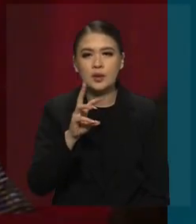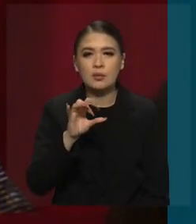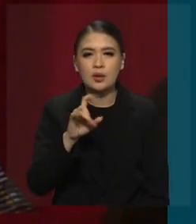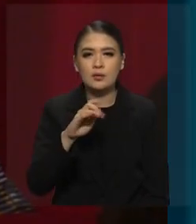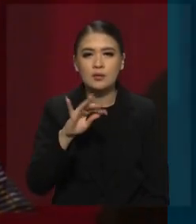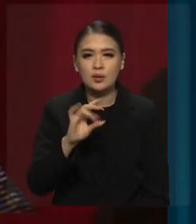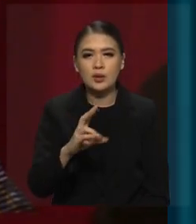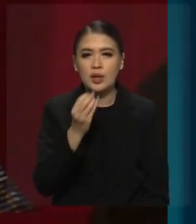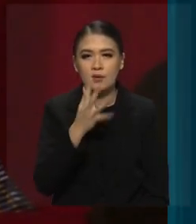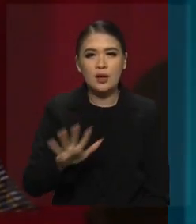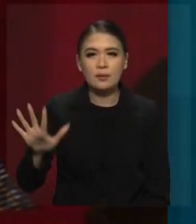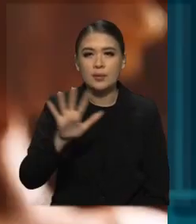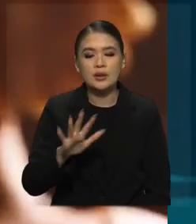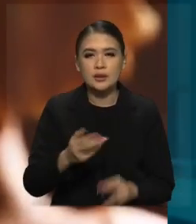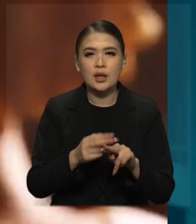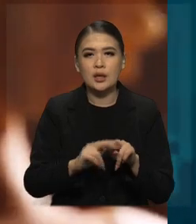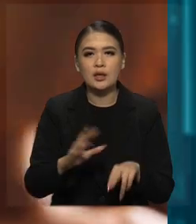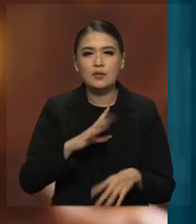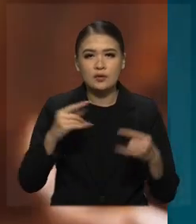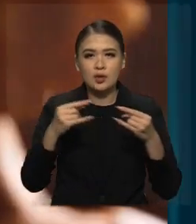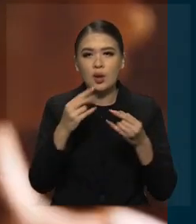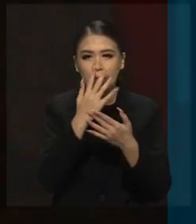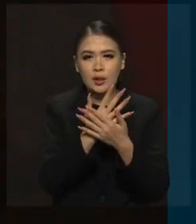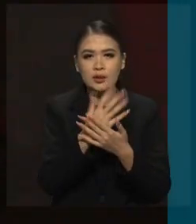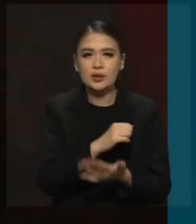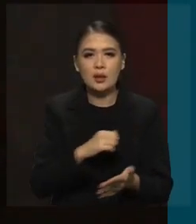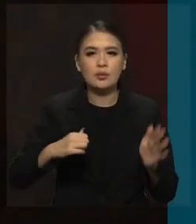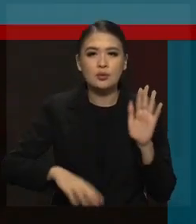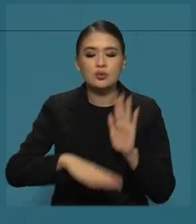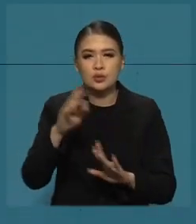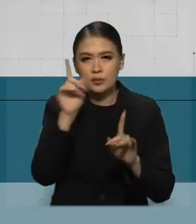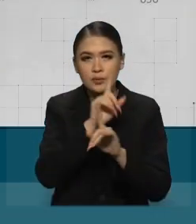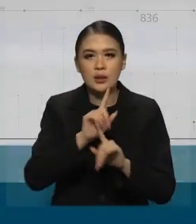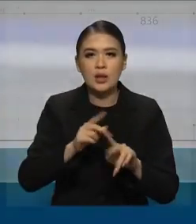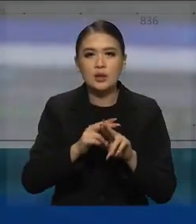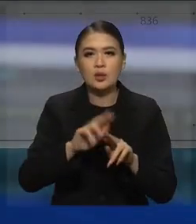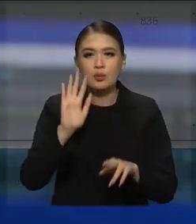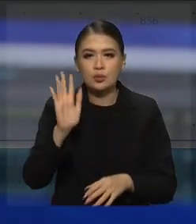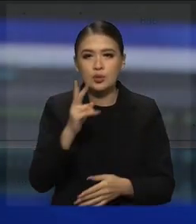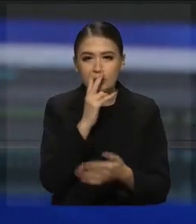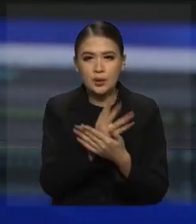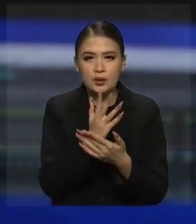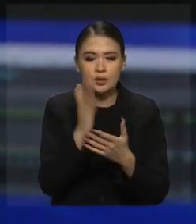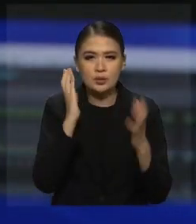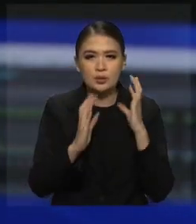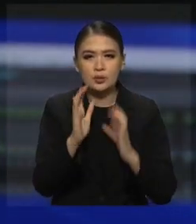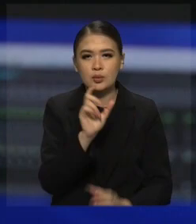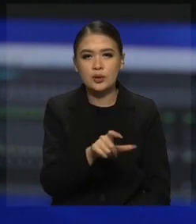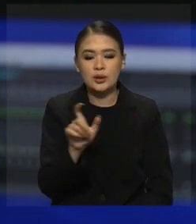Киномарафон европейского кино стартовал в Казахстане. Лучшие картины современности покажут столичным студентам.